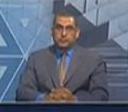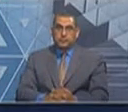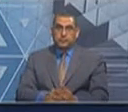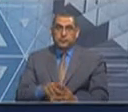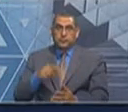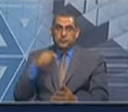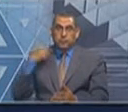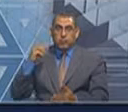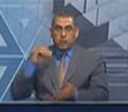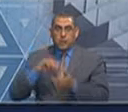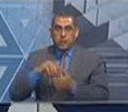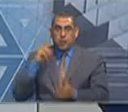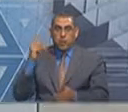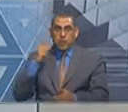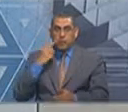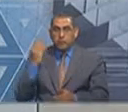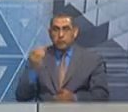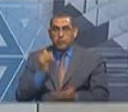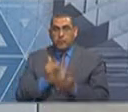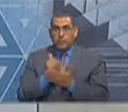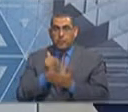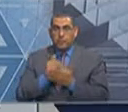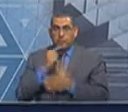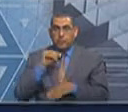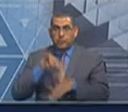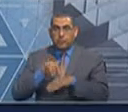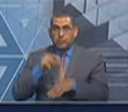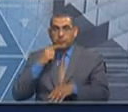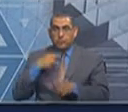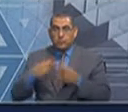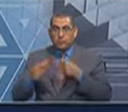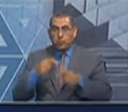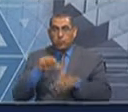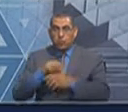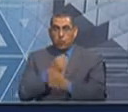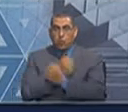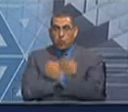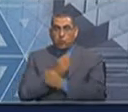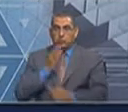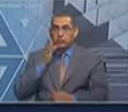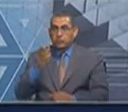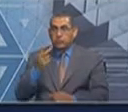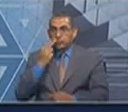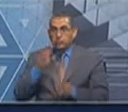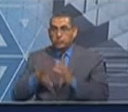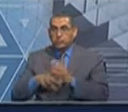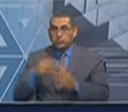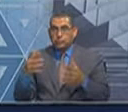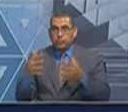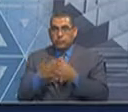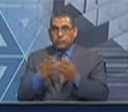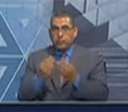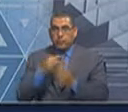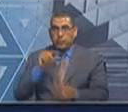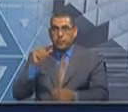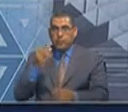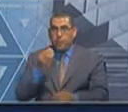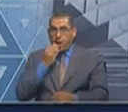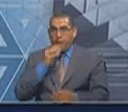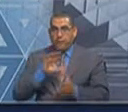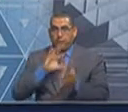تفقدت وزير التعاون الدولي رانيا المشاط مدرسة الفتاتيح التكنولوجية بالأقصر والتي تم تنفيذها بالشراكة مع برنامج